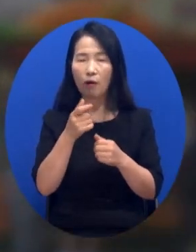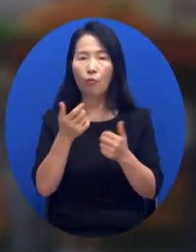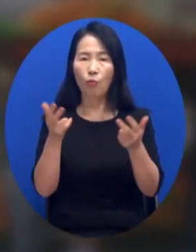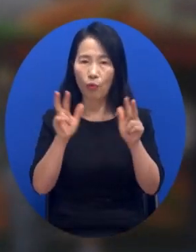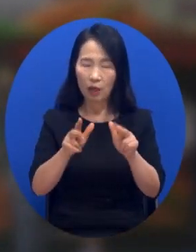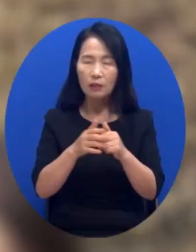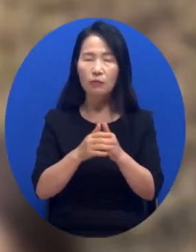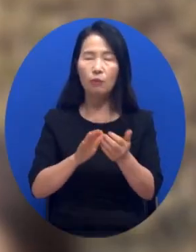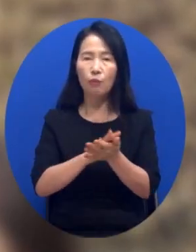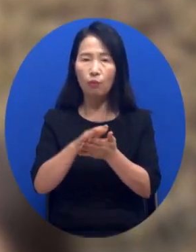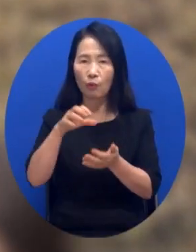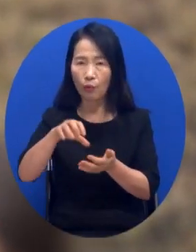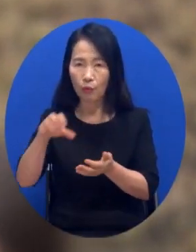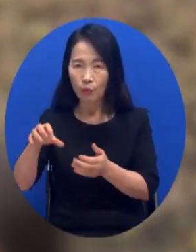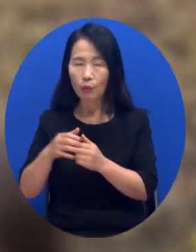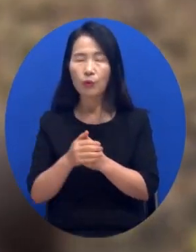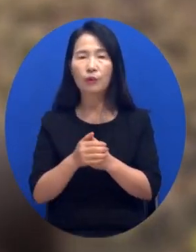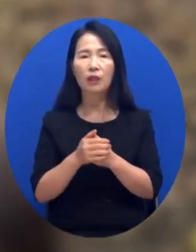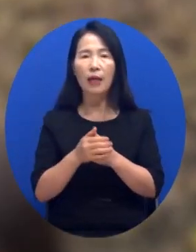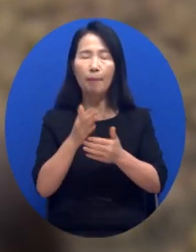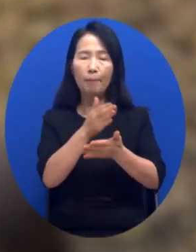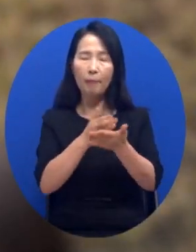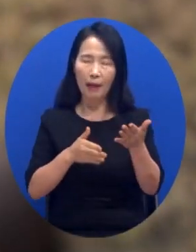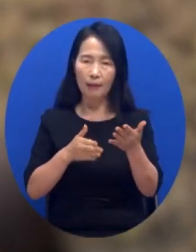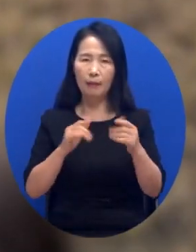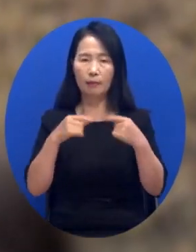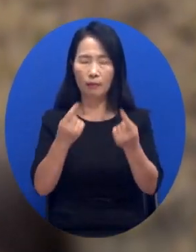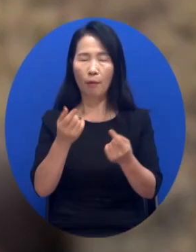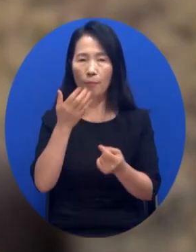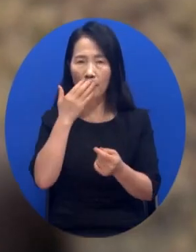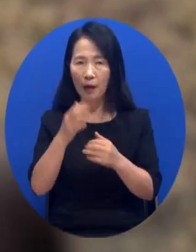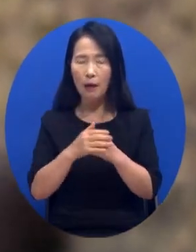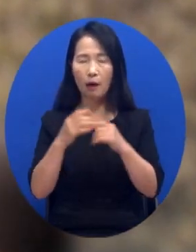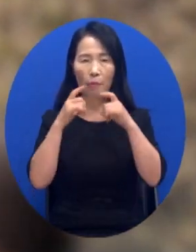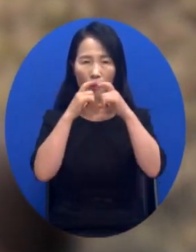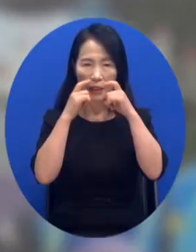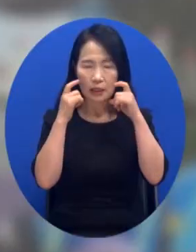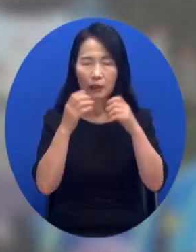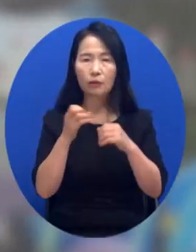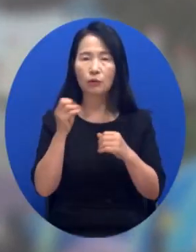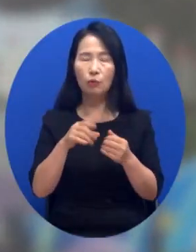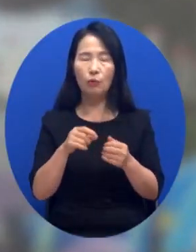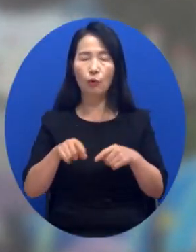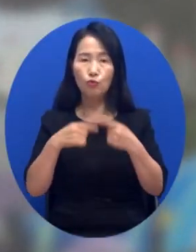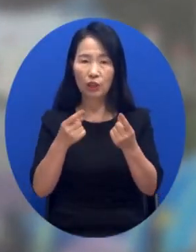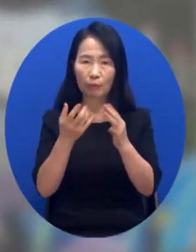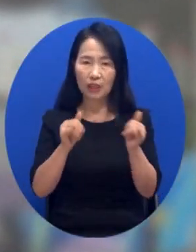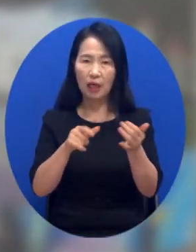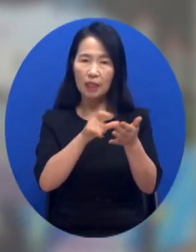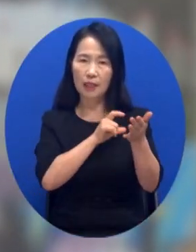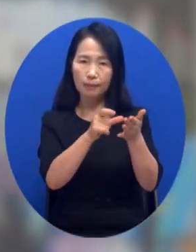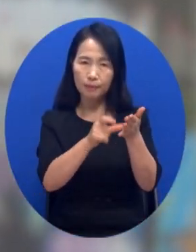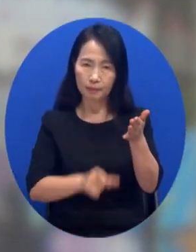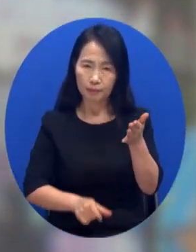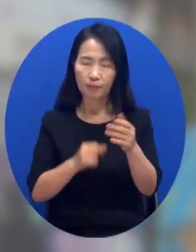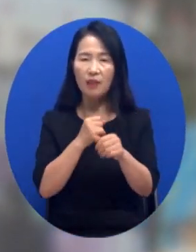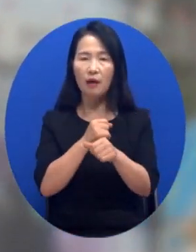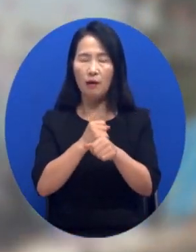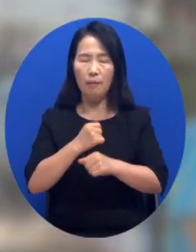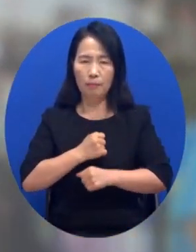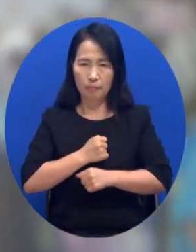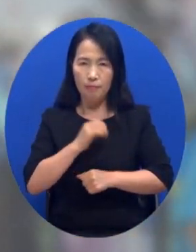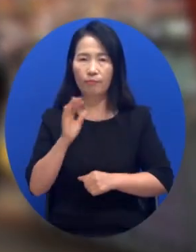통해 이용 인원을 절반 수준으로 제한하고 마스크 착용, 출입자 명부 관리 등의 방역 수칙을 꼼꼼히 지켜야